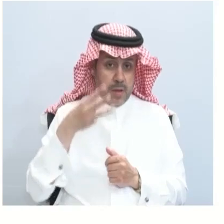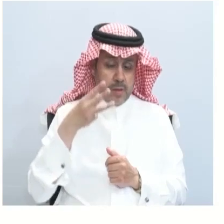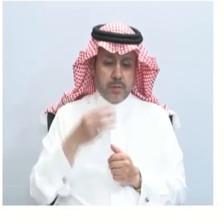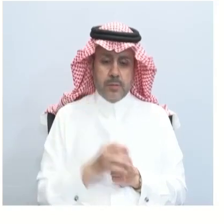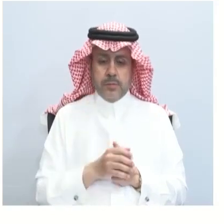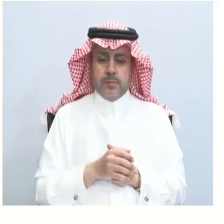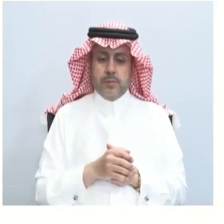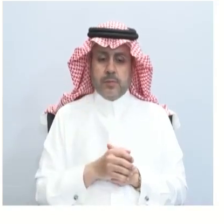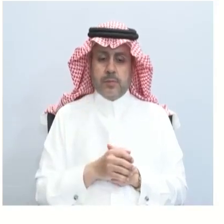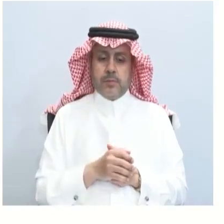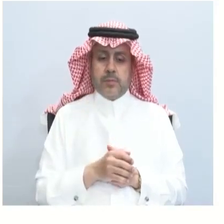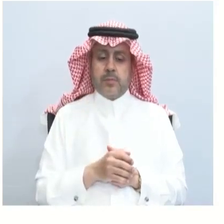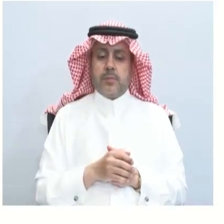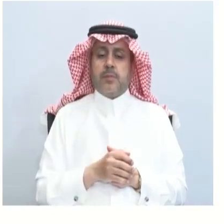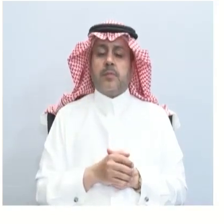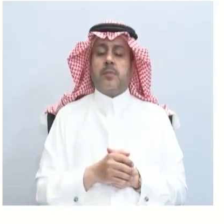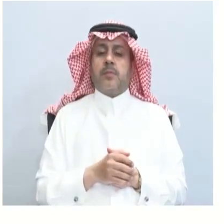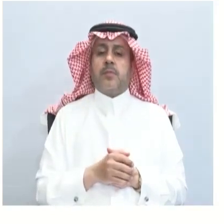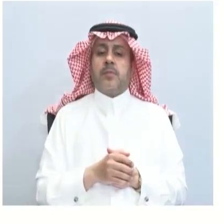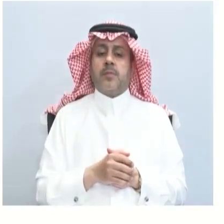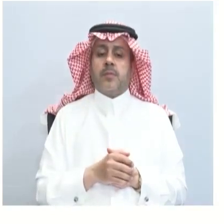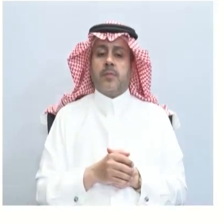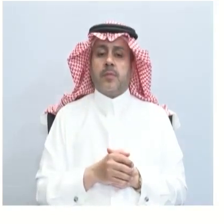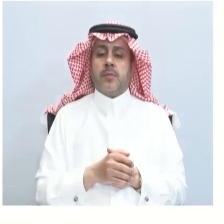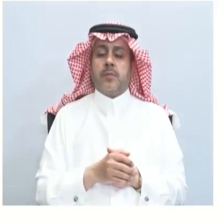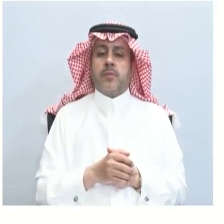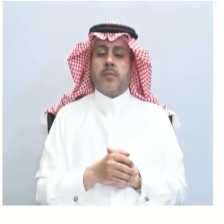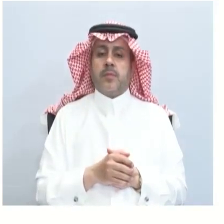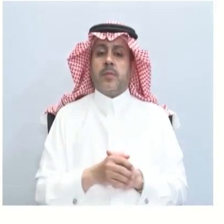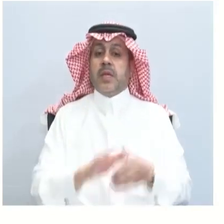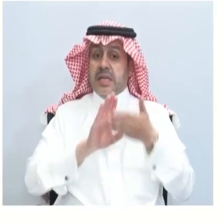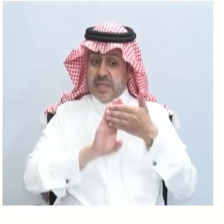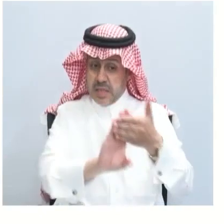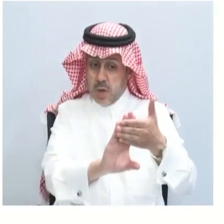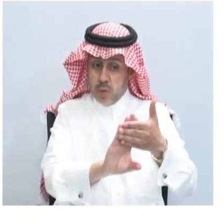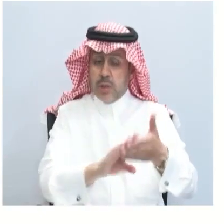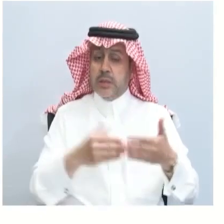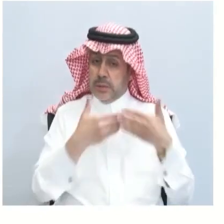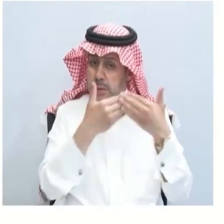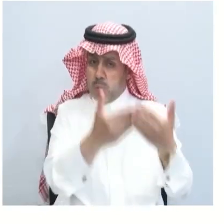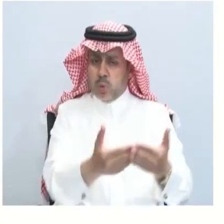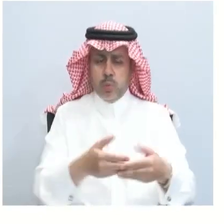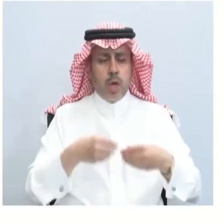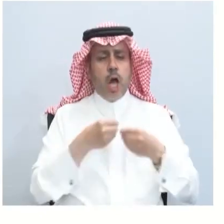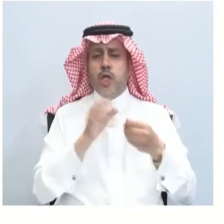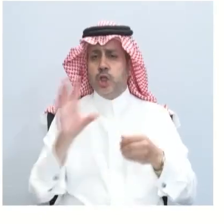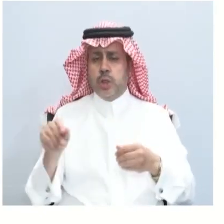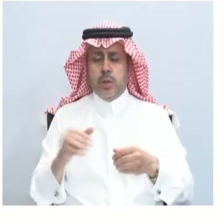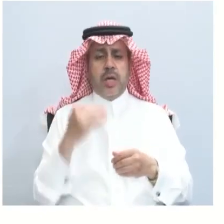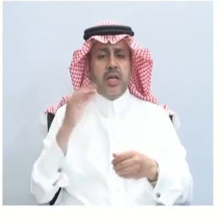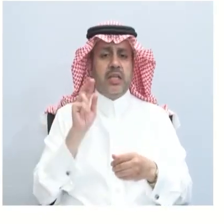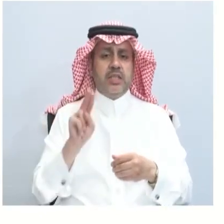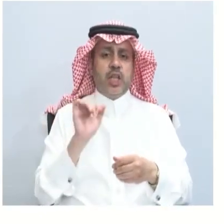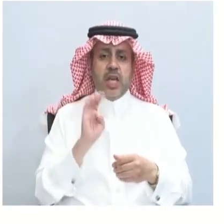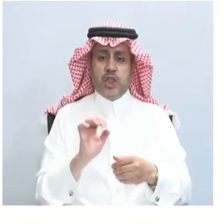ثالثا الاحسان اليه بتقديم احتياجاته باكمل وجه كل ما يحتاجه ذلك الطفل ذلك الصغير يقدم